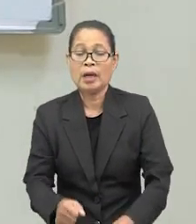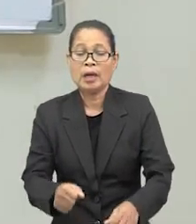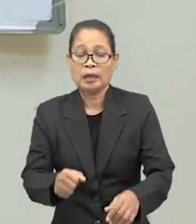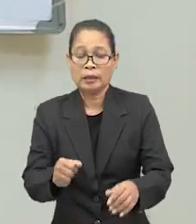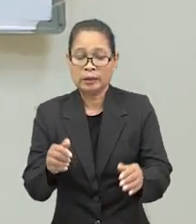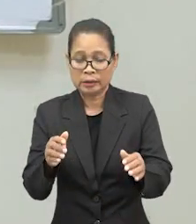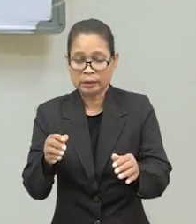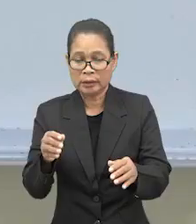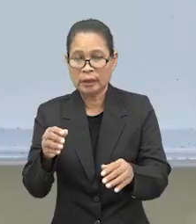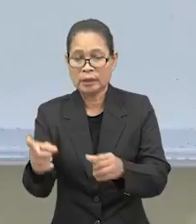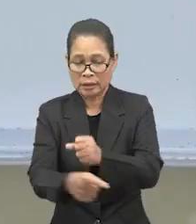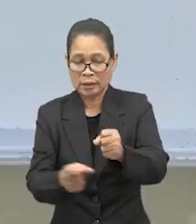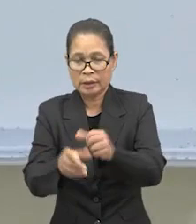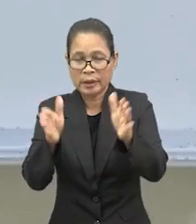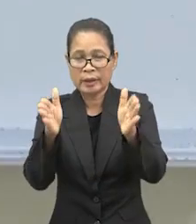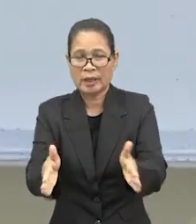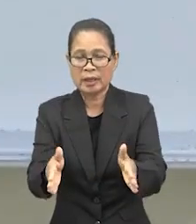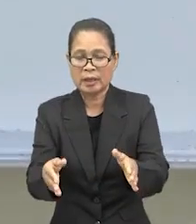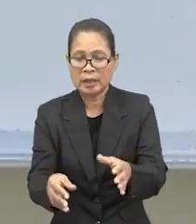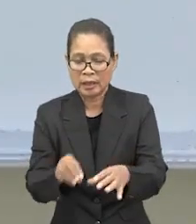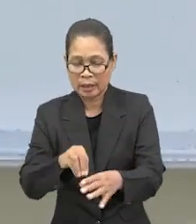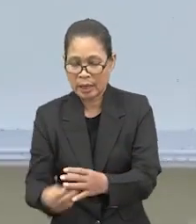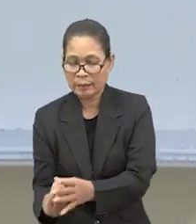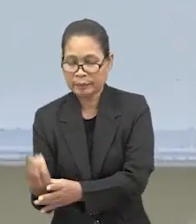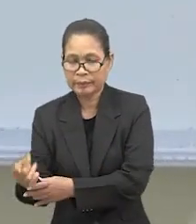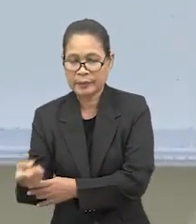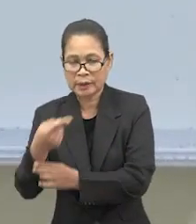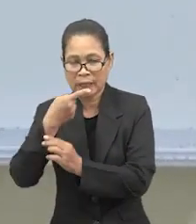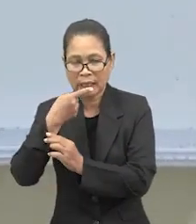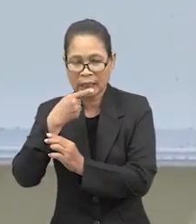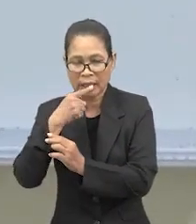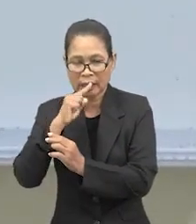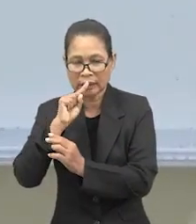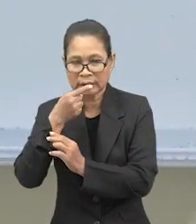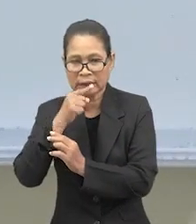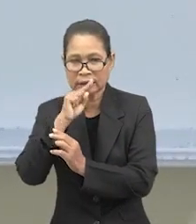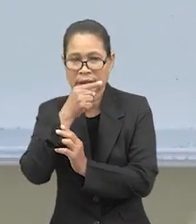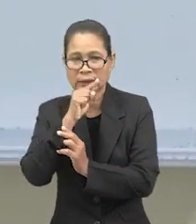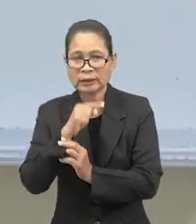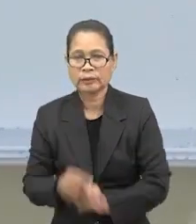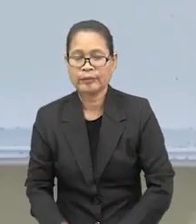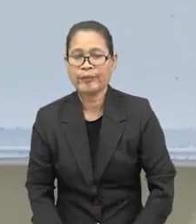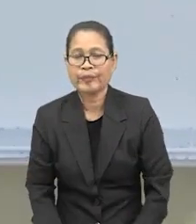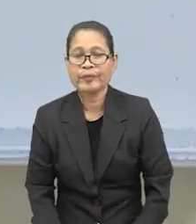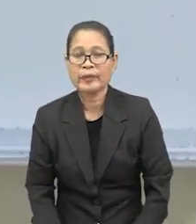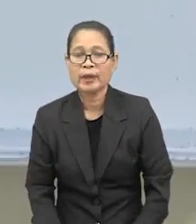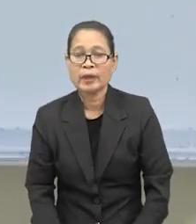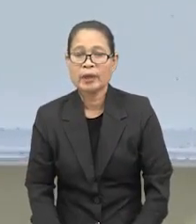chà. Chúng ta sẽ có nó quạt đám cà rốt. Chúng con mớ.